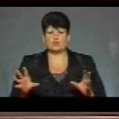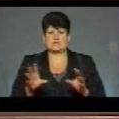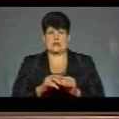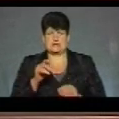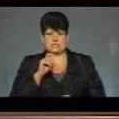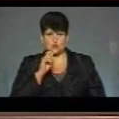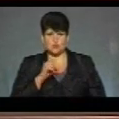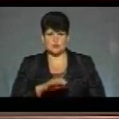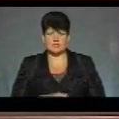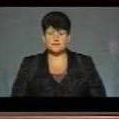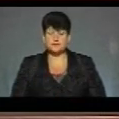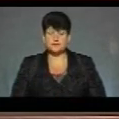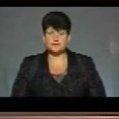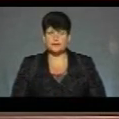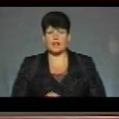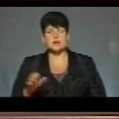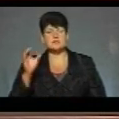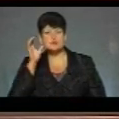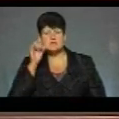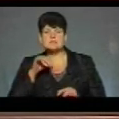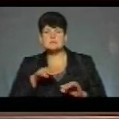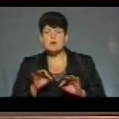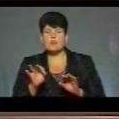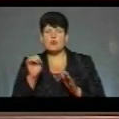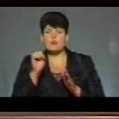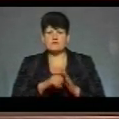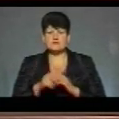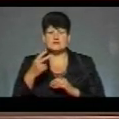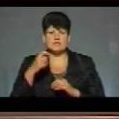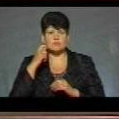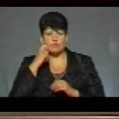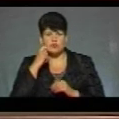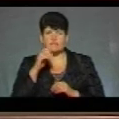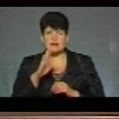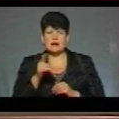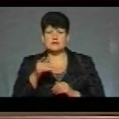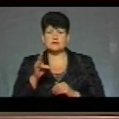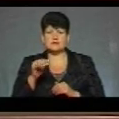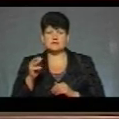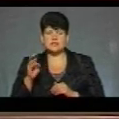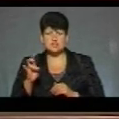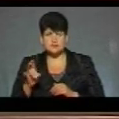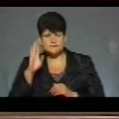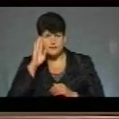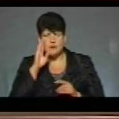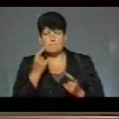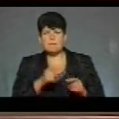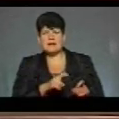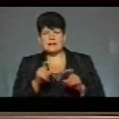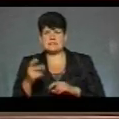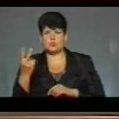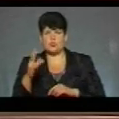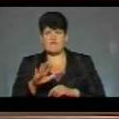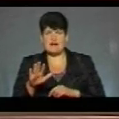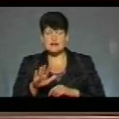країни. Слухання справи про вбивство 20-річного тернополянина Віталія Гнатишина сьогодні перенесли на 2 вересня.